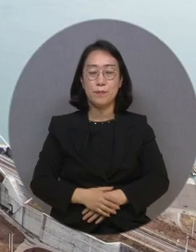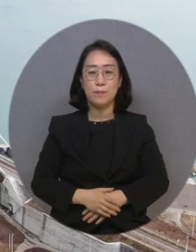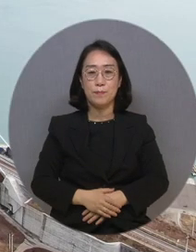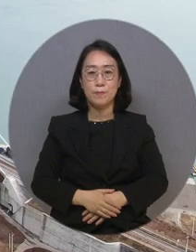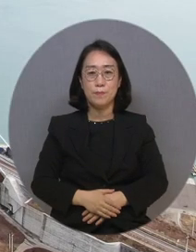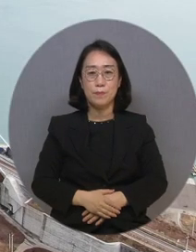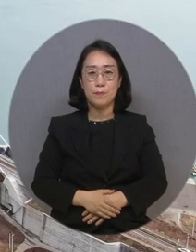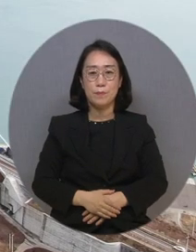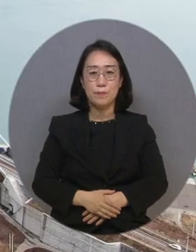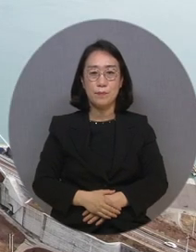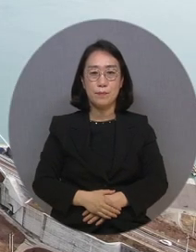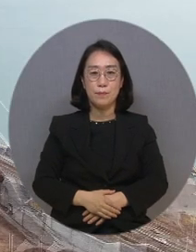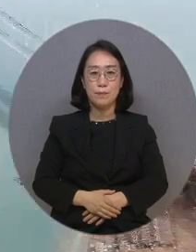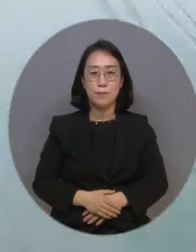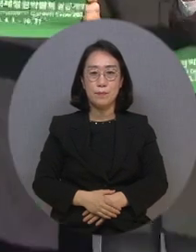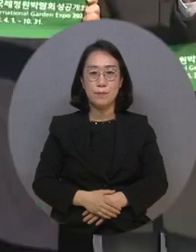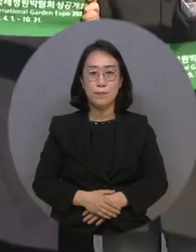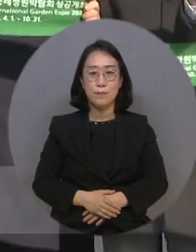정우현입니다